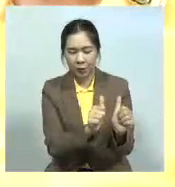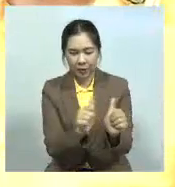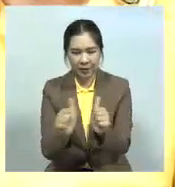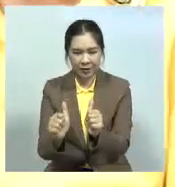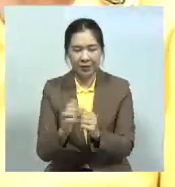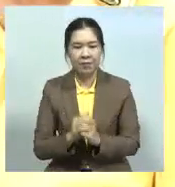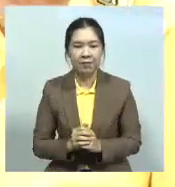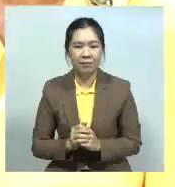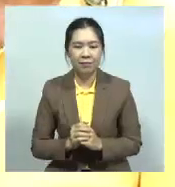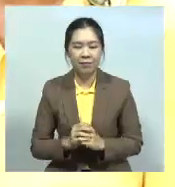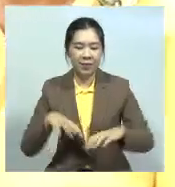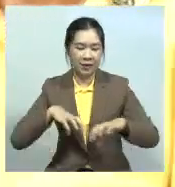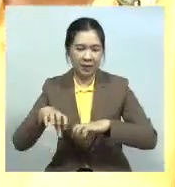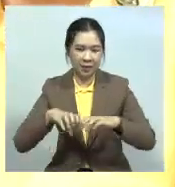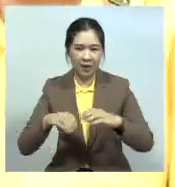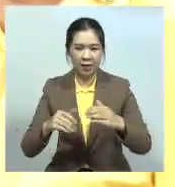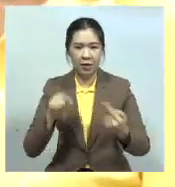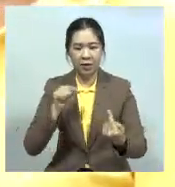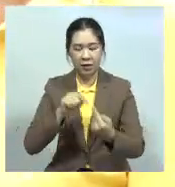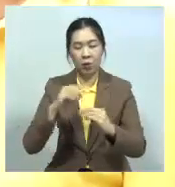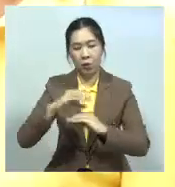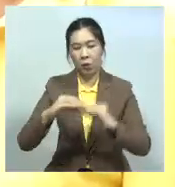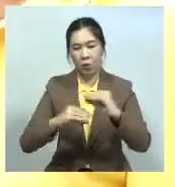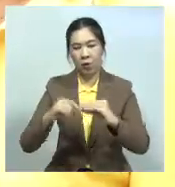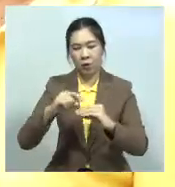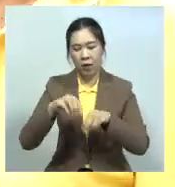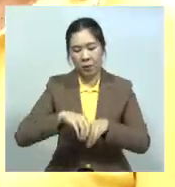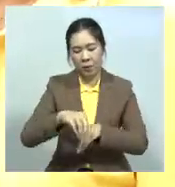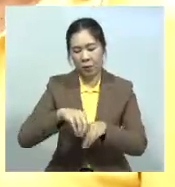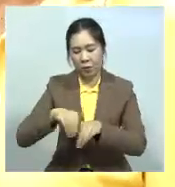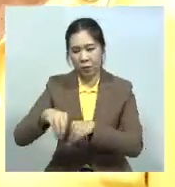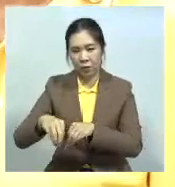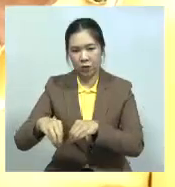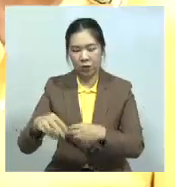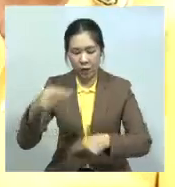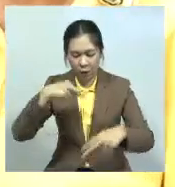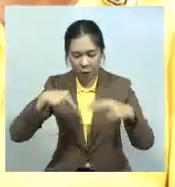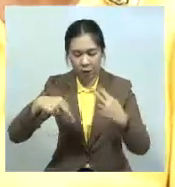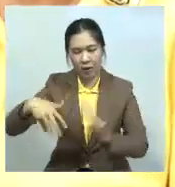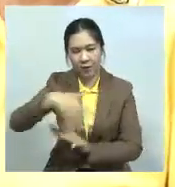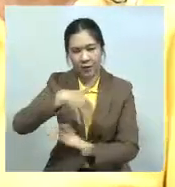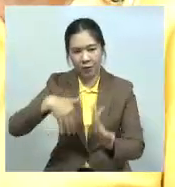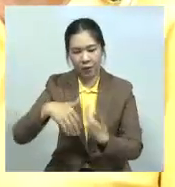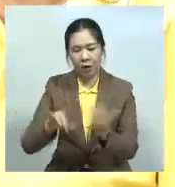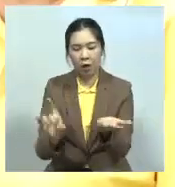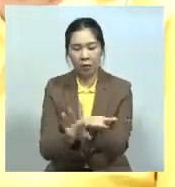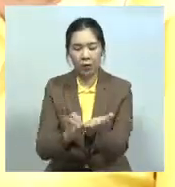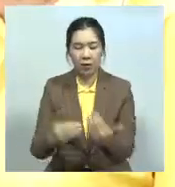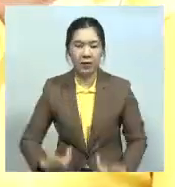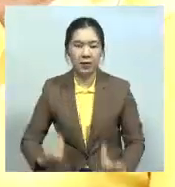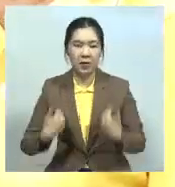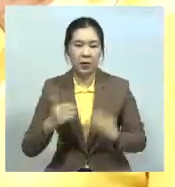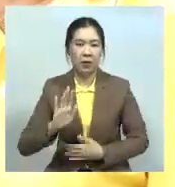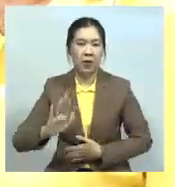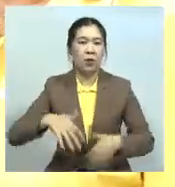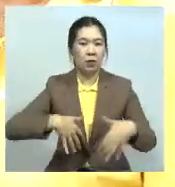ใจจึงจัดโครงการปลูกต้นรวงผึ้งเพื่อรักษาสิ่งแวดล้อมและคุณภาพชีวิตของประชาชนอีกทั้งยังเป็น